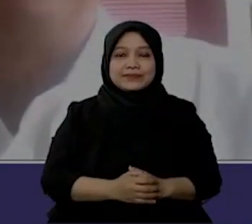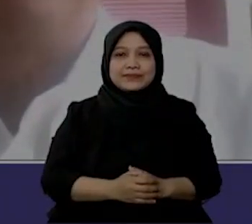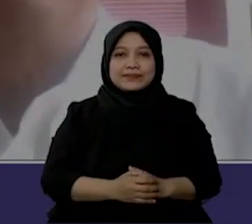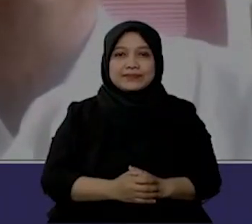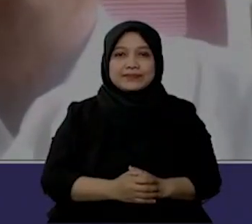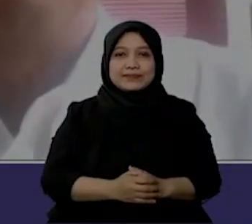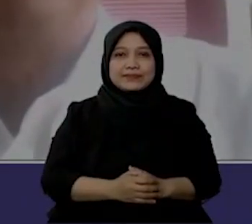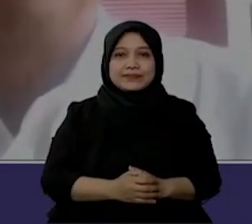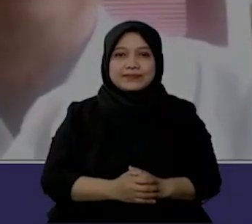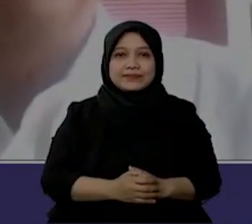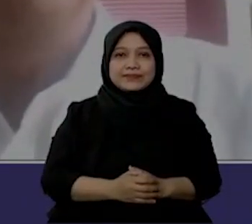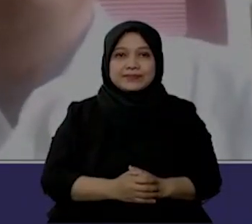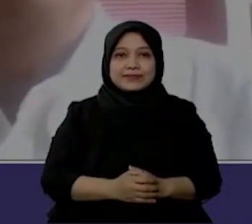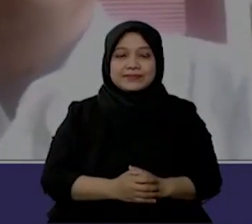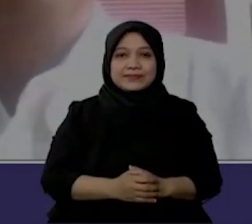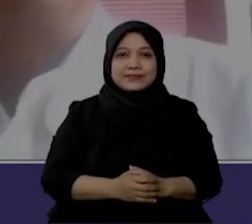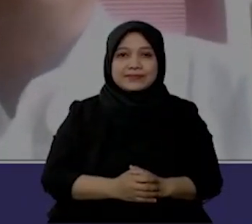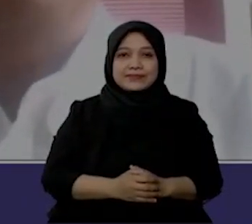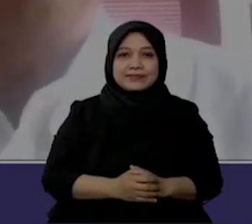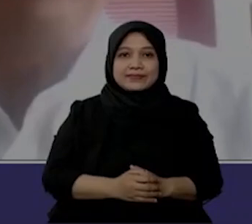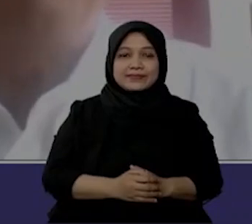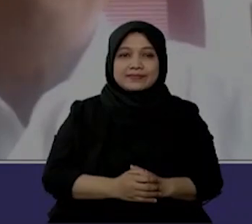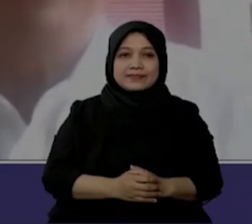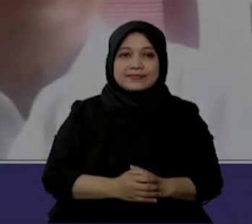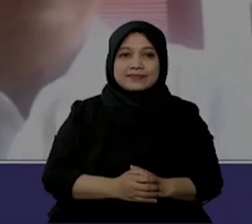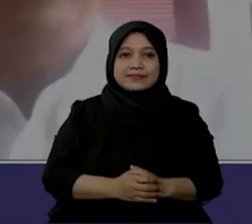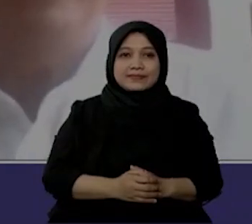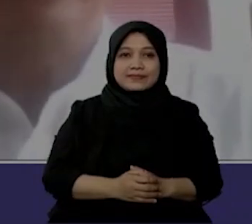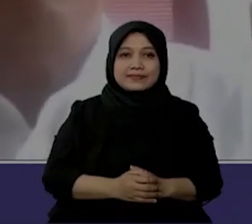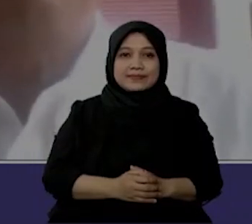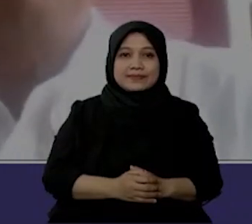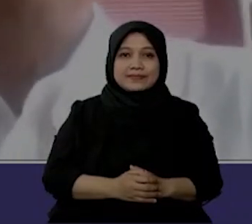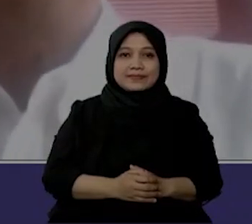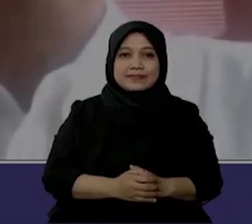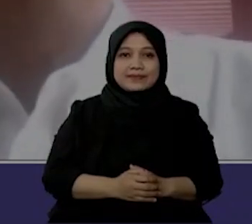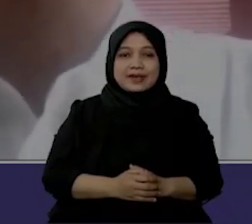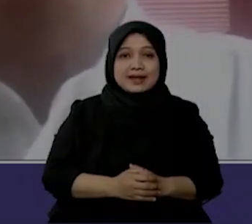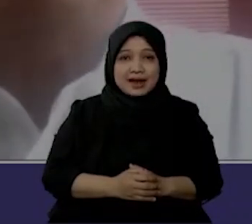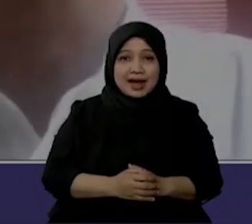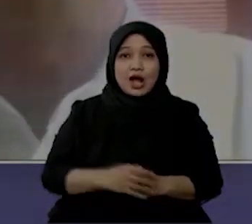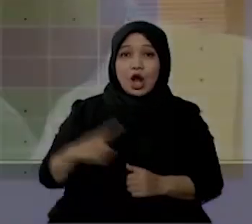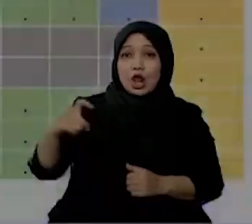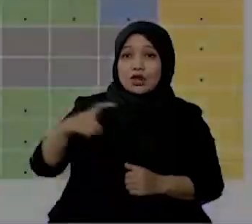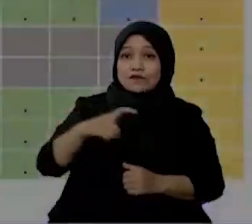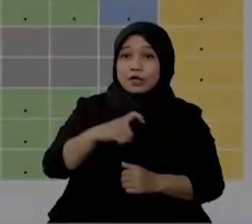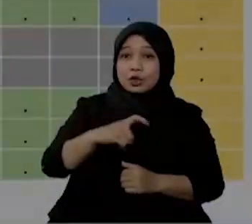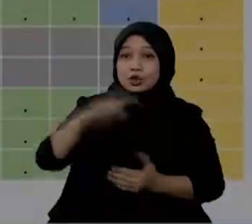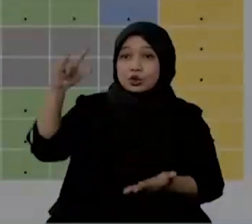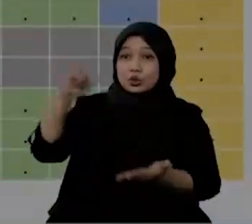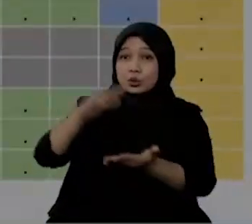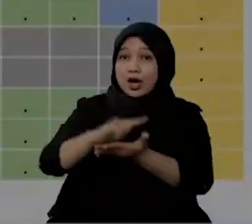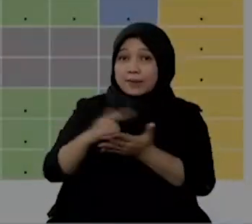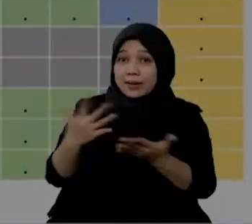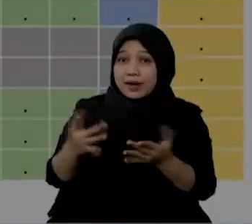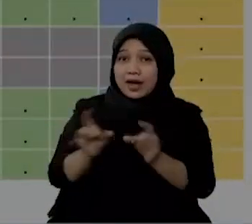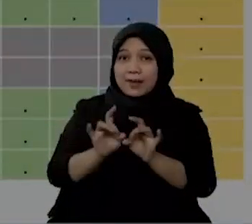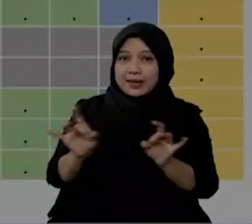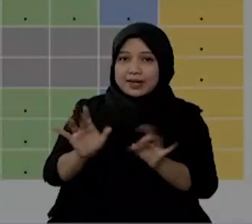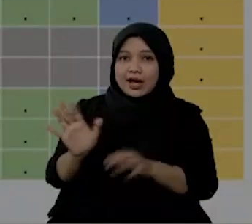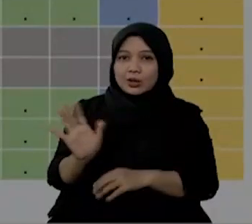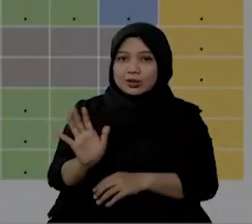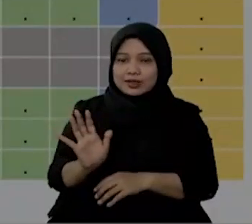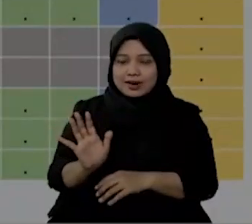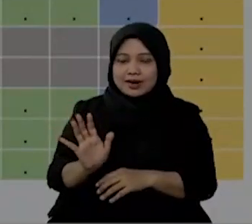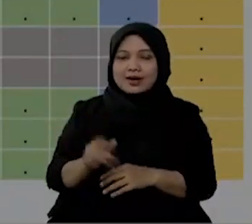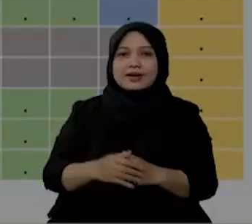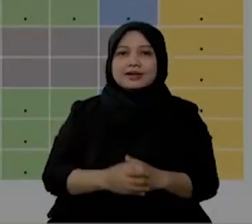Ya, berikutnya. Nah, ini tadi apakah berbeda dengan virus Wuhan, Indonesia atau virus Wuhan? Iya.